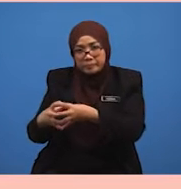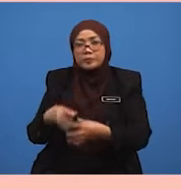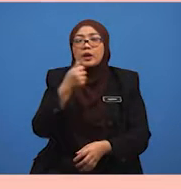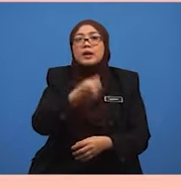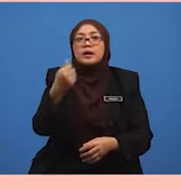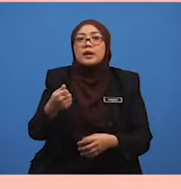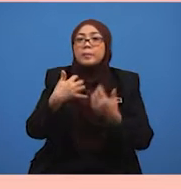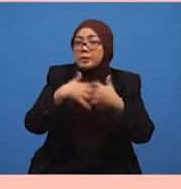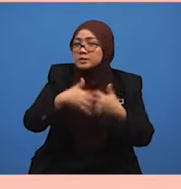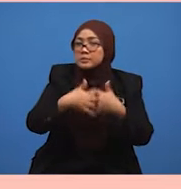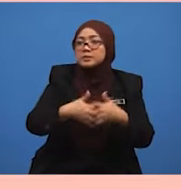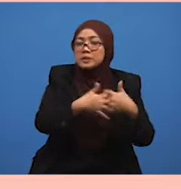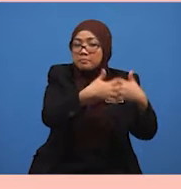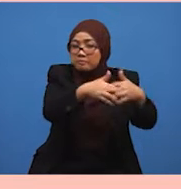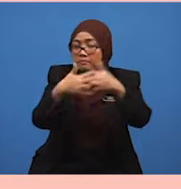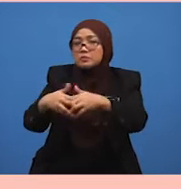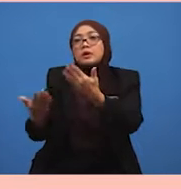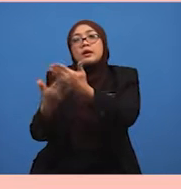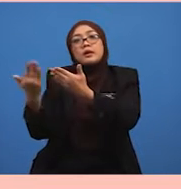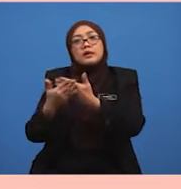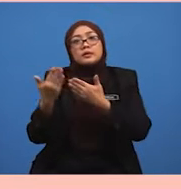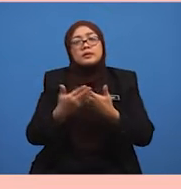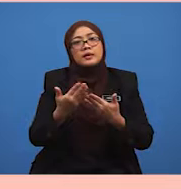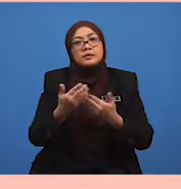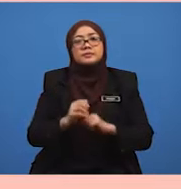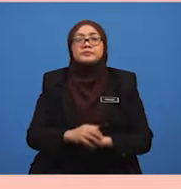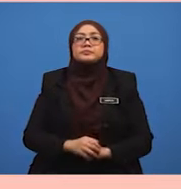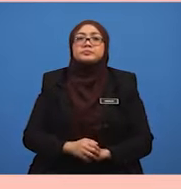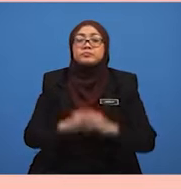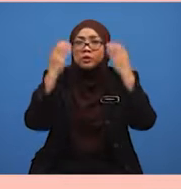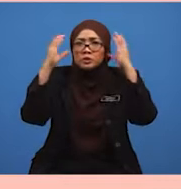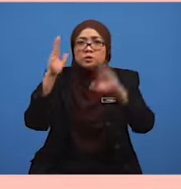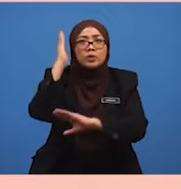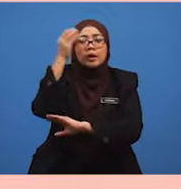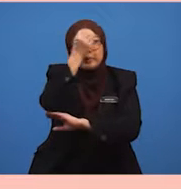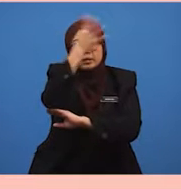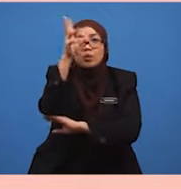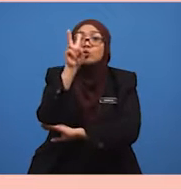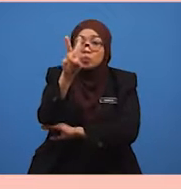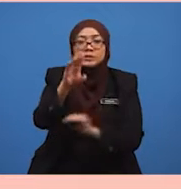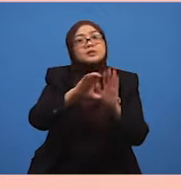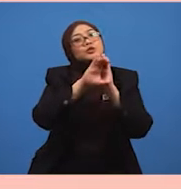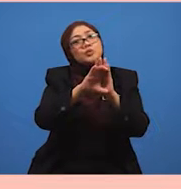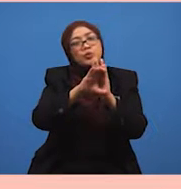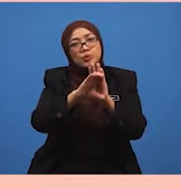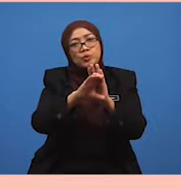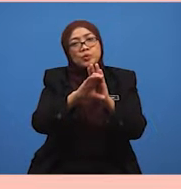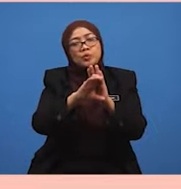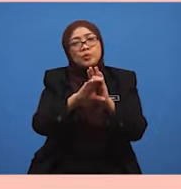ringkas? Cikgu akan menyentuh dua contoh di sini,